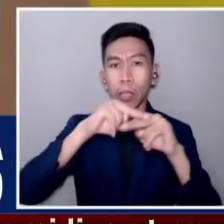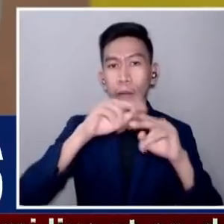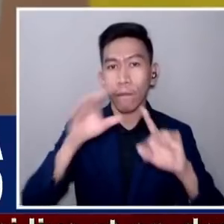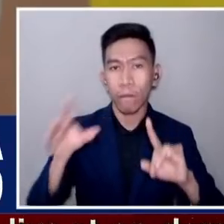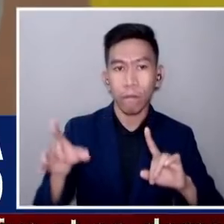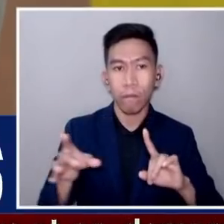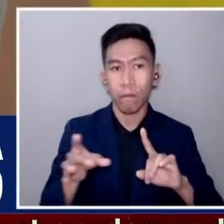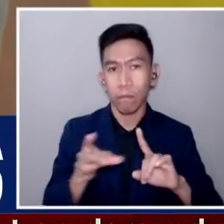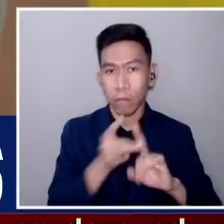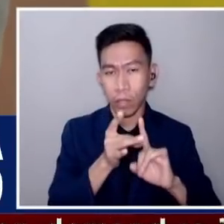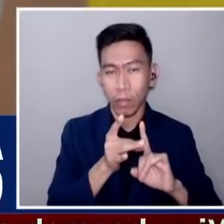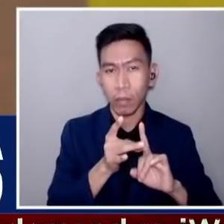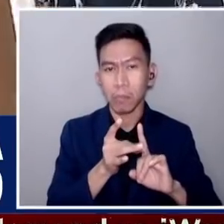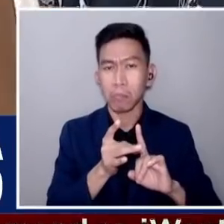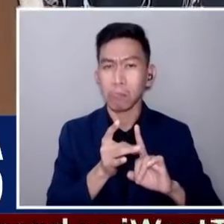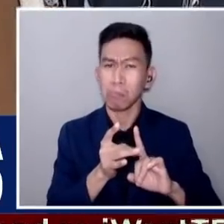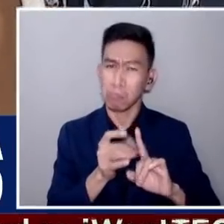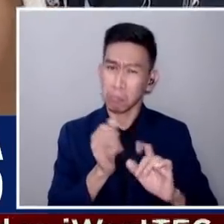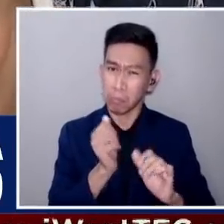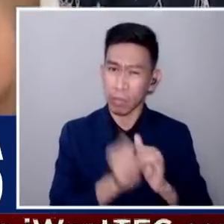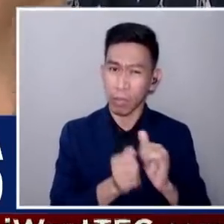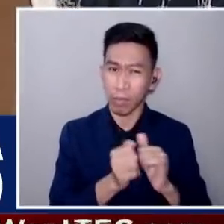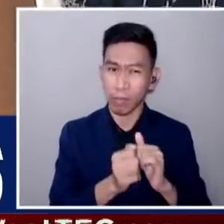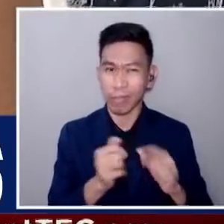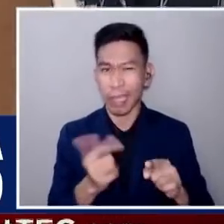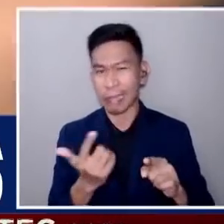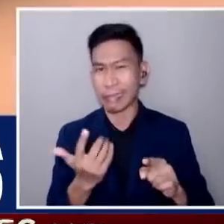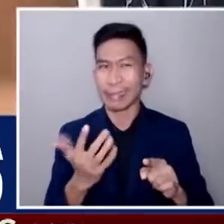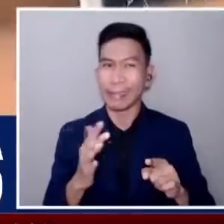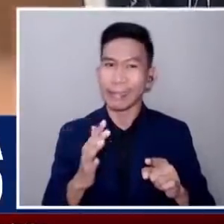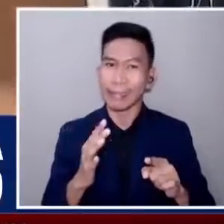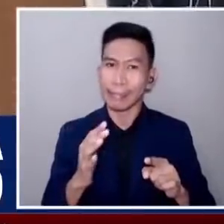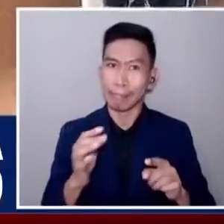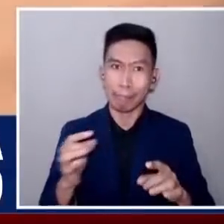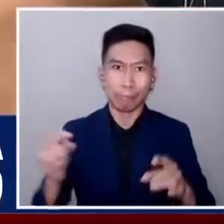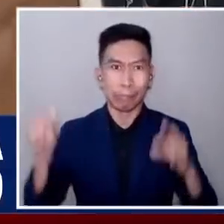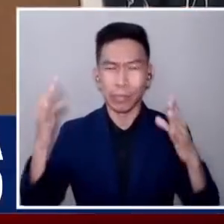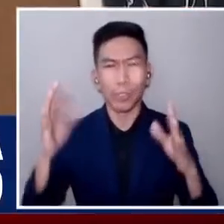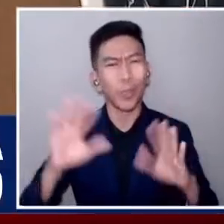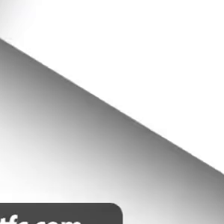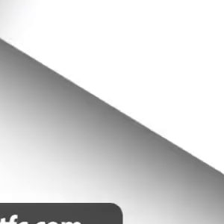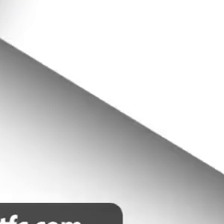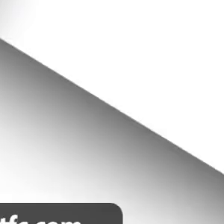na significant o malaki. Vivian Gulia, ABS-CBN News.